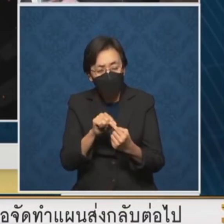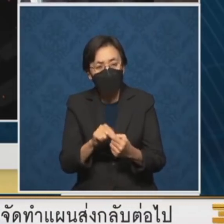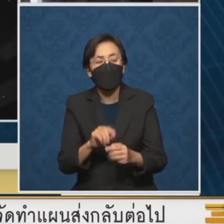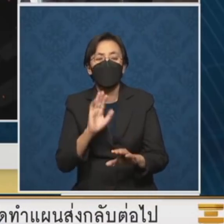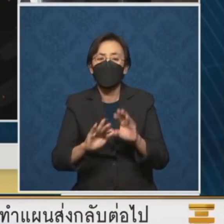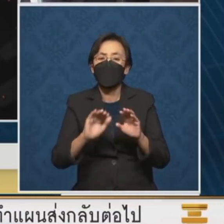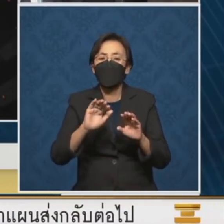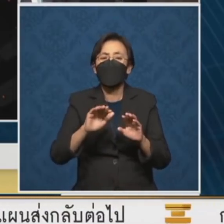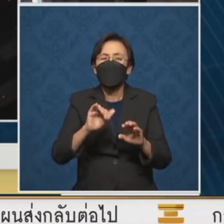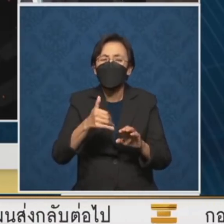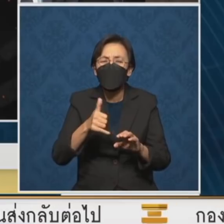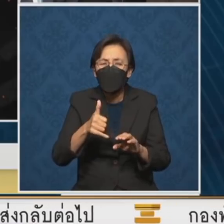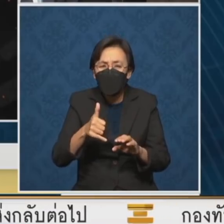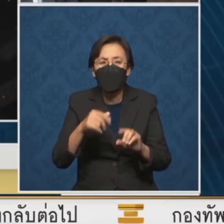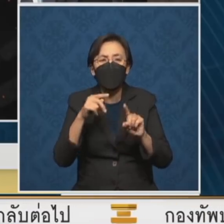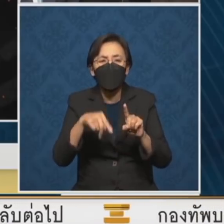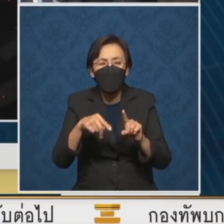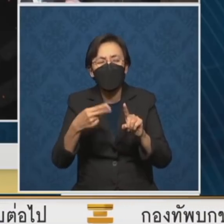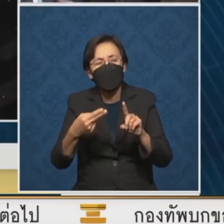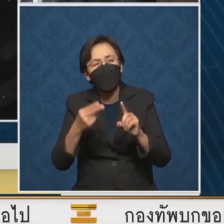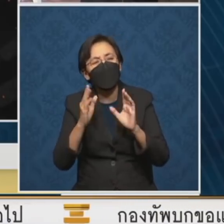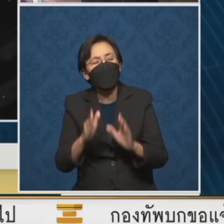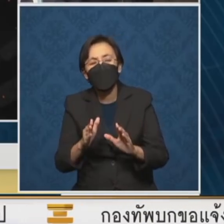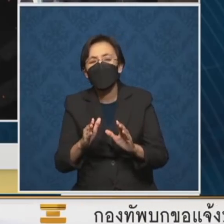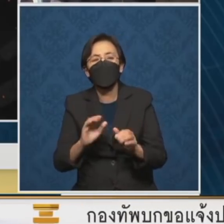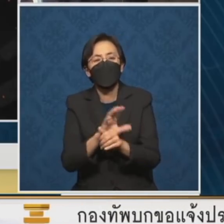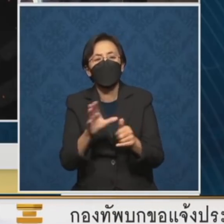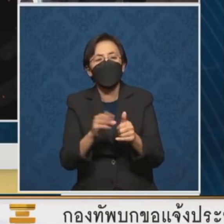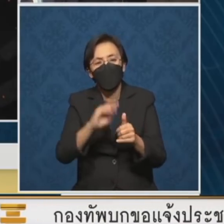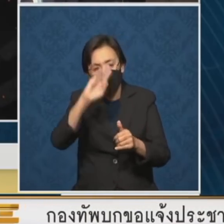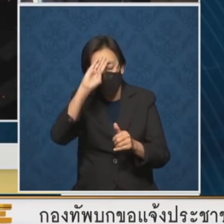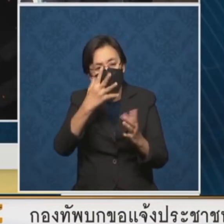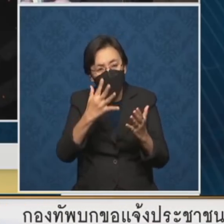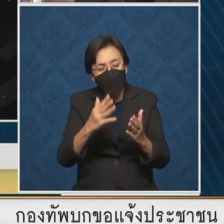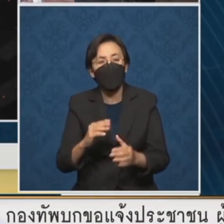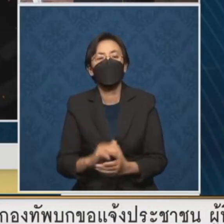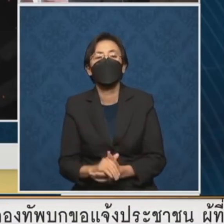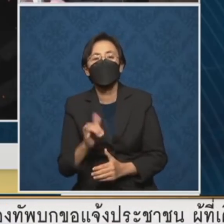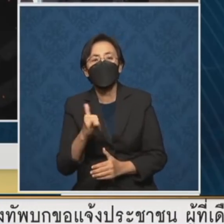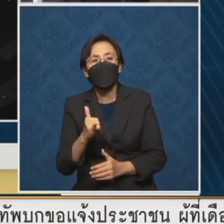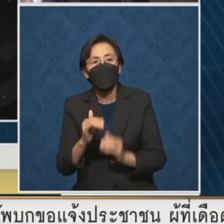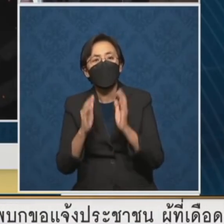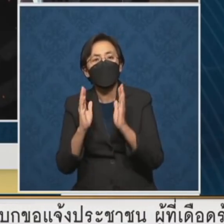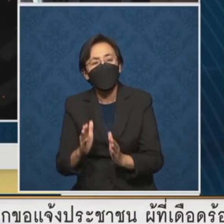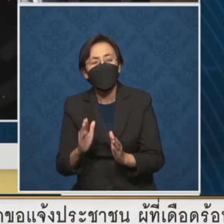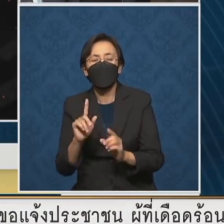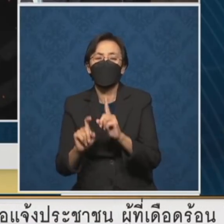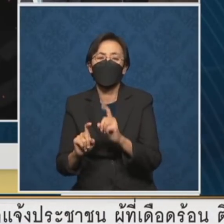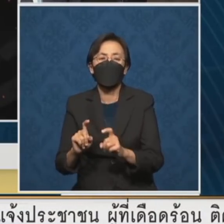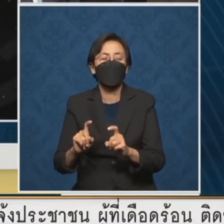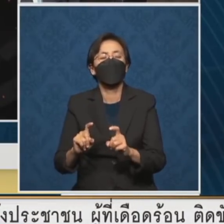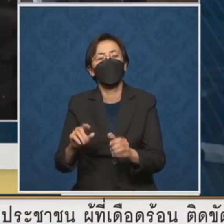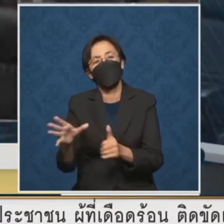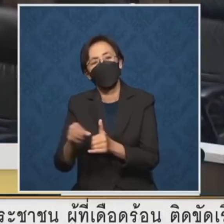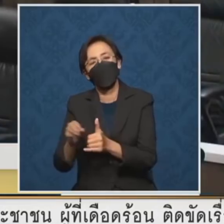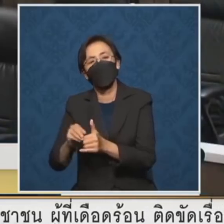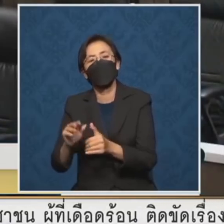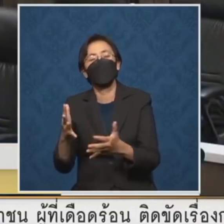าจจะไม่ต้องประสบกับความเจ็บป่วยอีกเป็นร้อยเป็นพันครอบครัวอาจจะไม่ต้องเจอกับความสูญเสียครับ